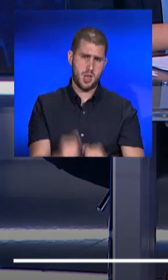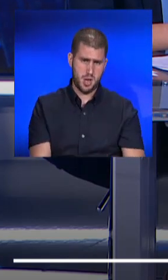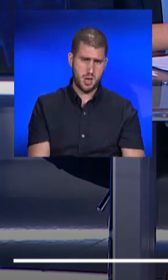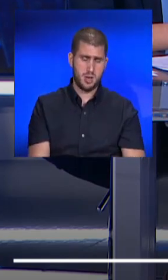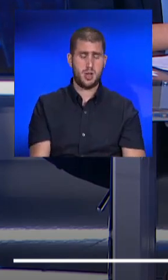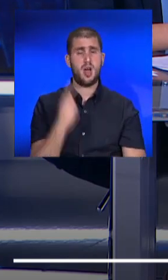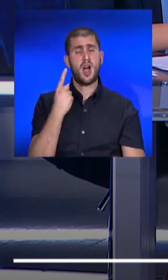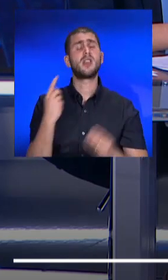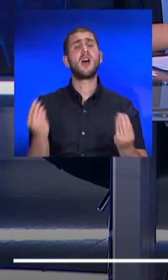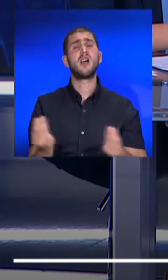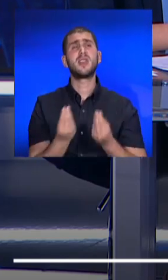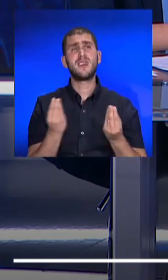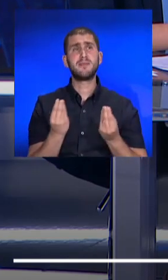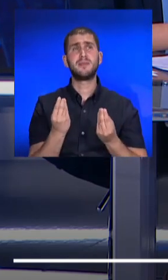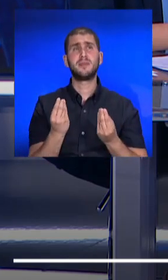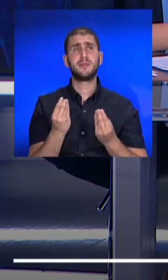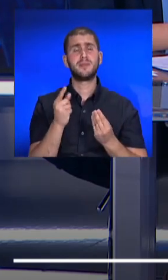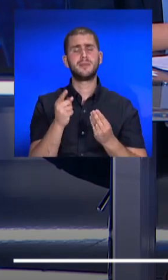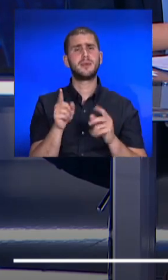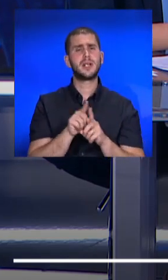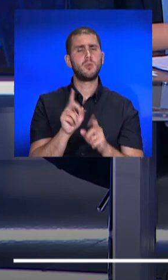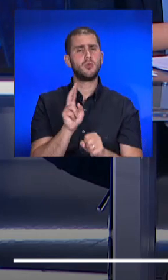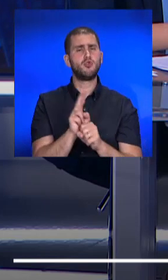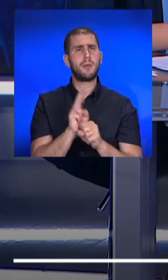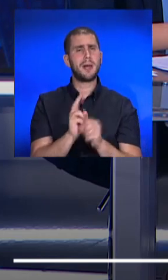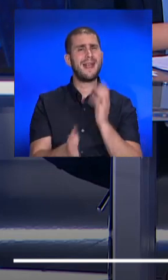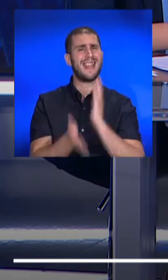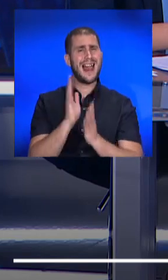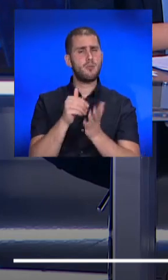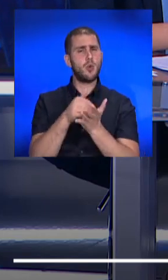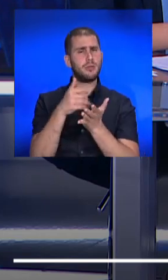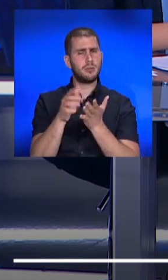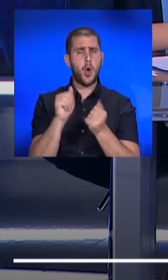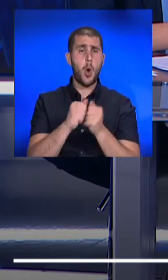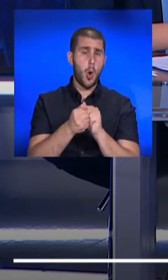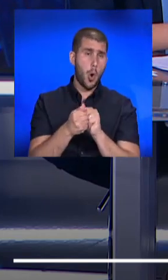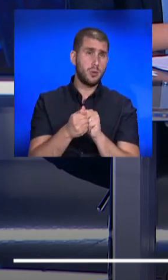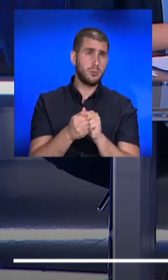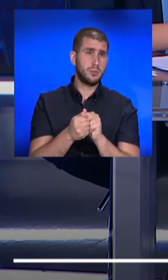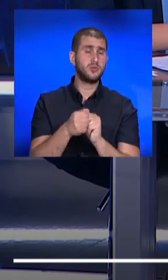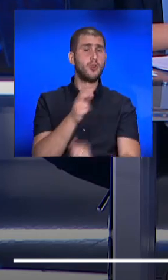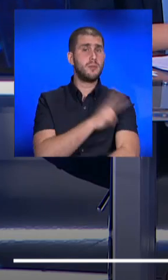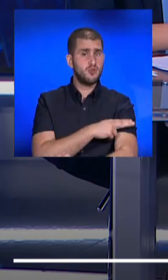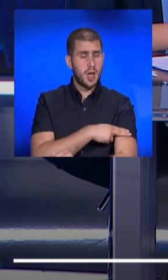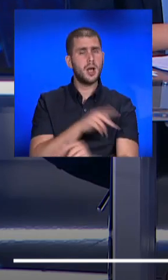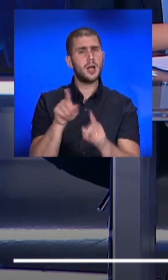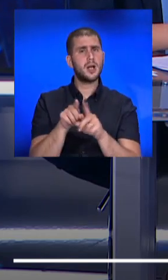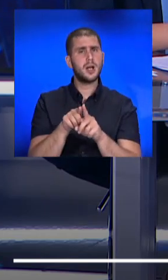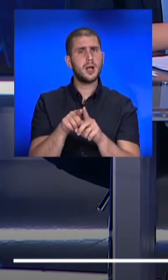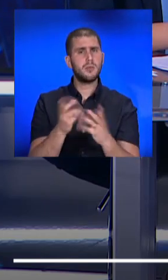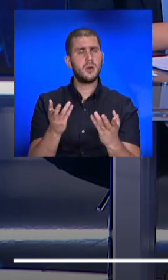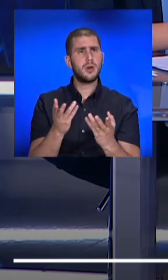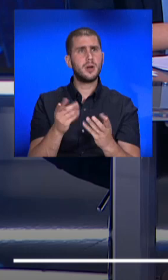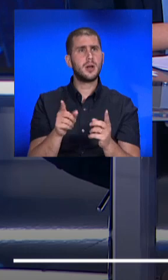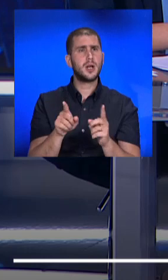ואחד הדברים, שמשמרים את האלימות, או זה שהמשטרה משרתת הגמוניות,